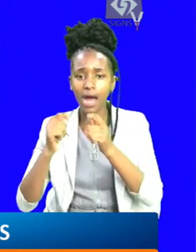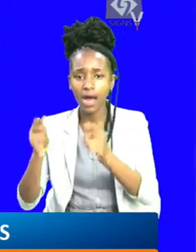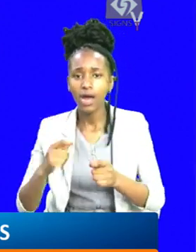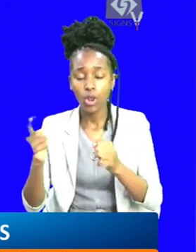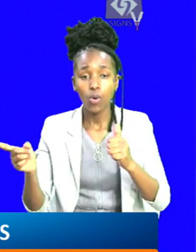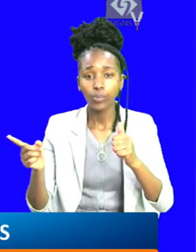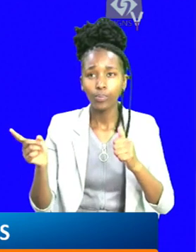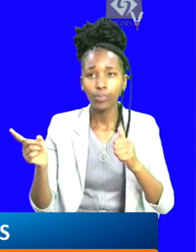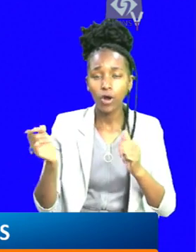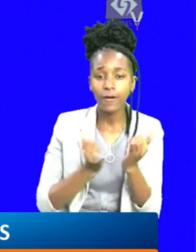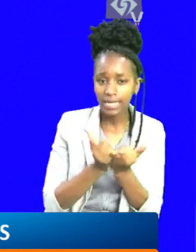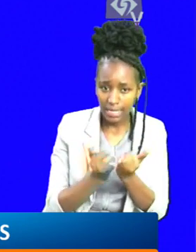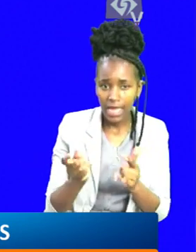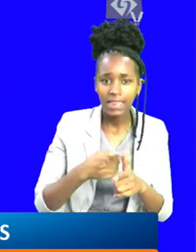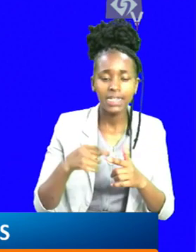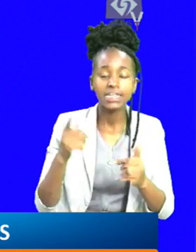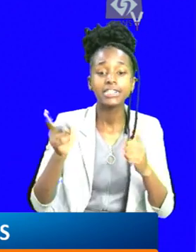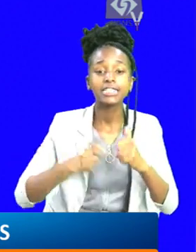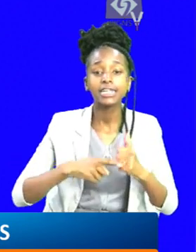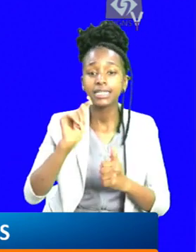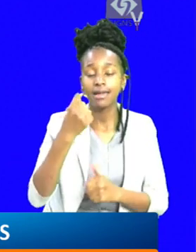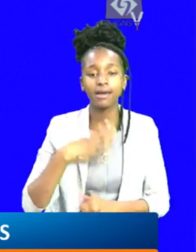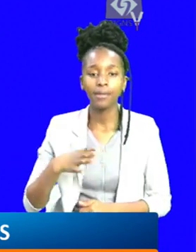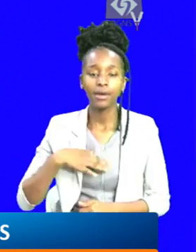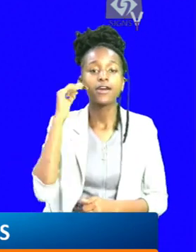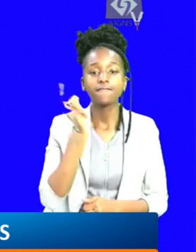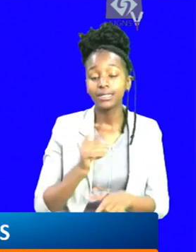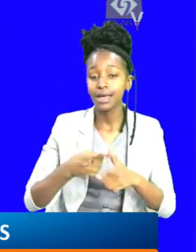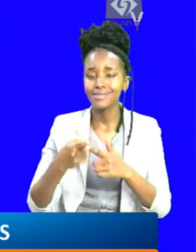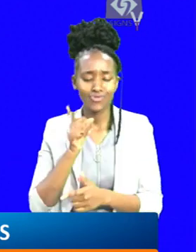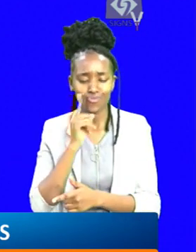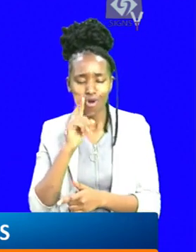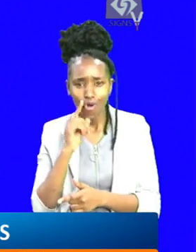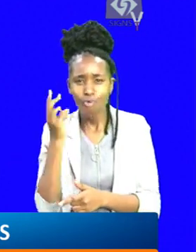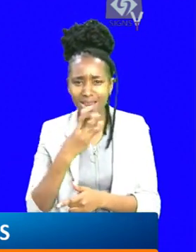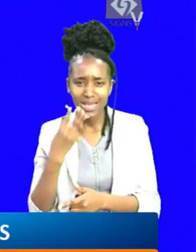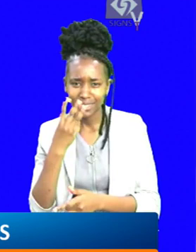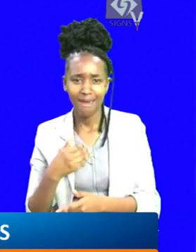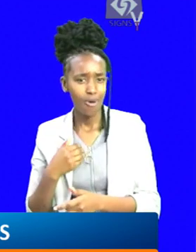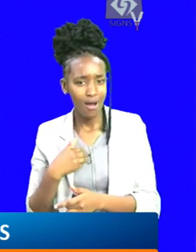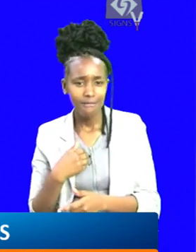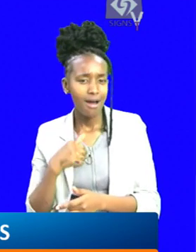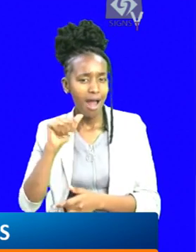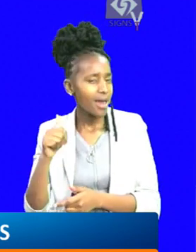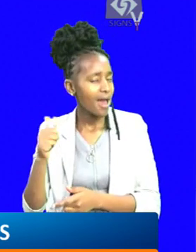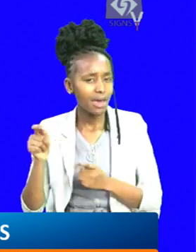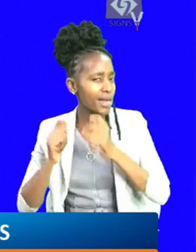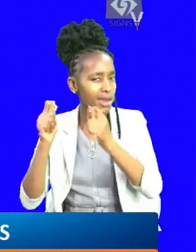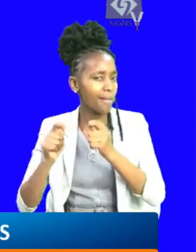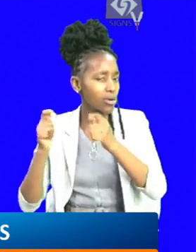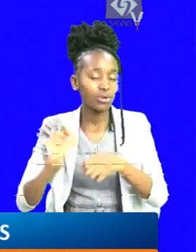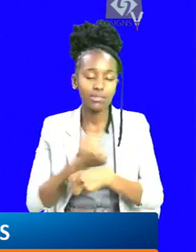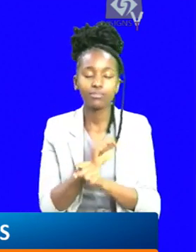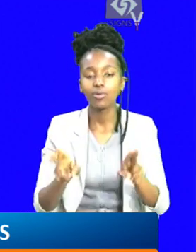Walifanya maandamano Ijumaa, Wakenya 6 wakapoteza maisha yao. Mnataka maandamano mengine ifanyike